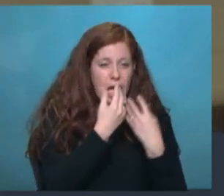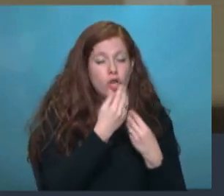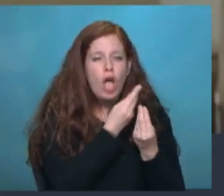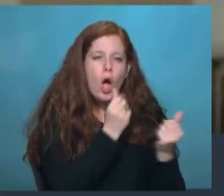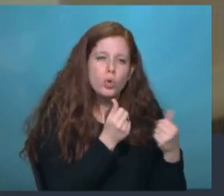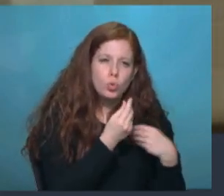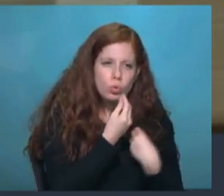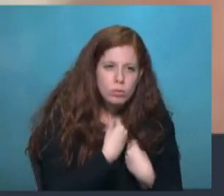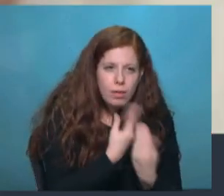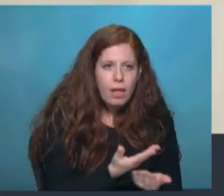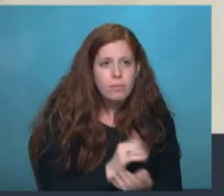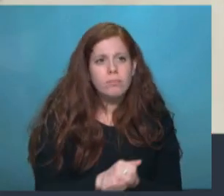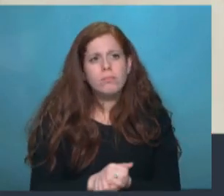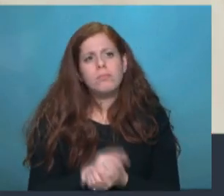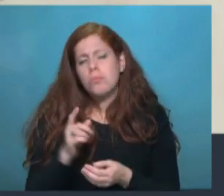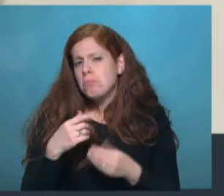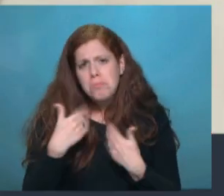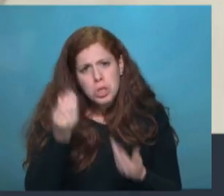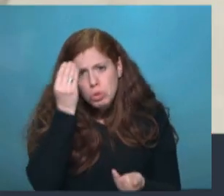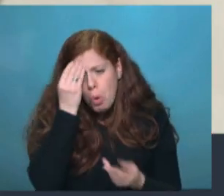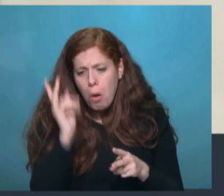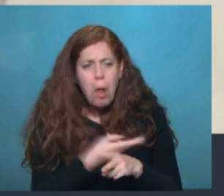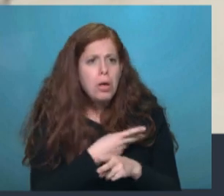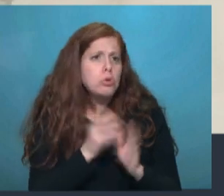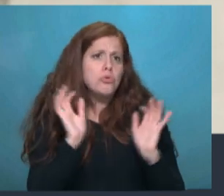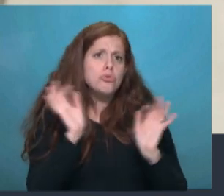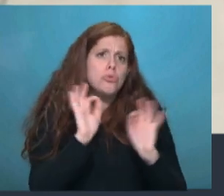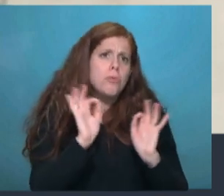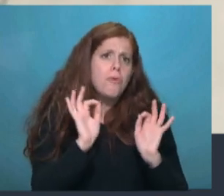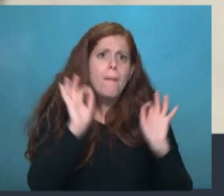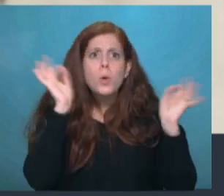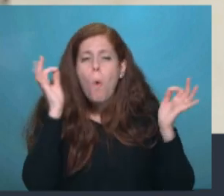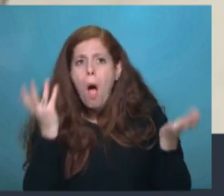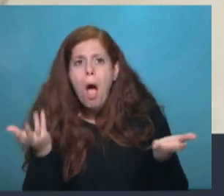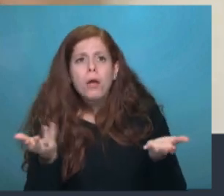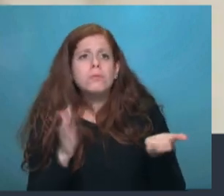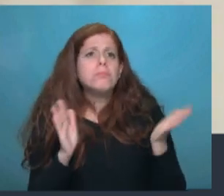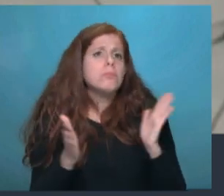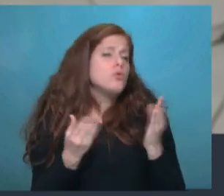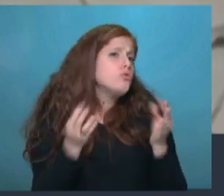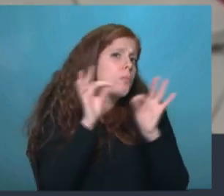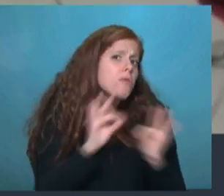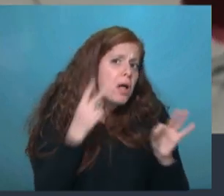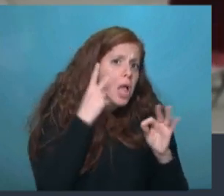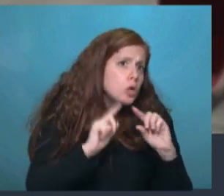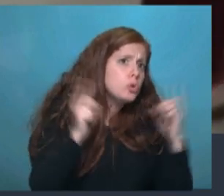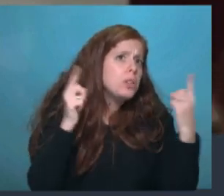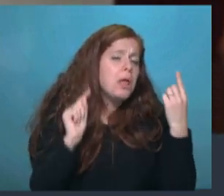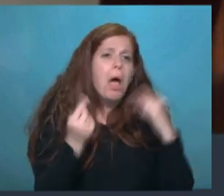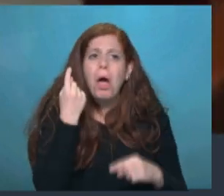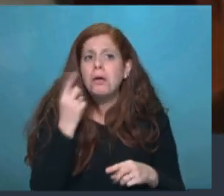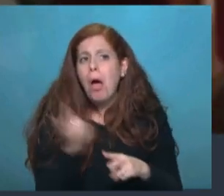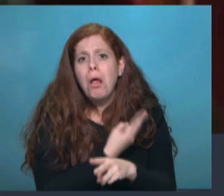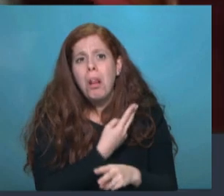היה נתן שיעור, כל היה רגיל, לא היה שום דבר מיוחד, שום דבר שיראה על משהו שונה, משהו חריג. הם